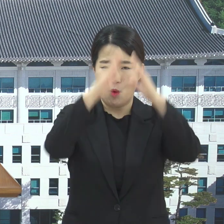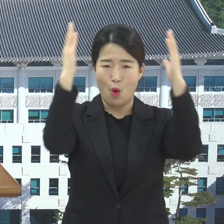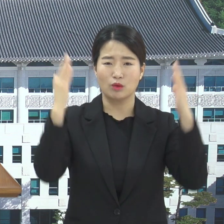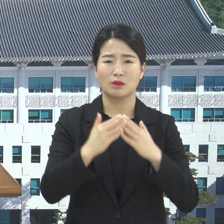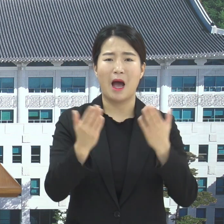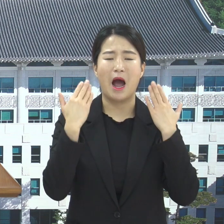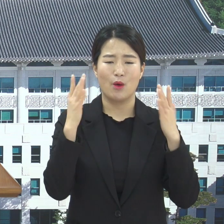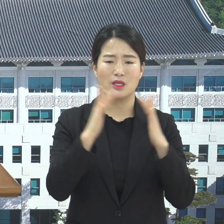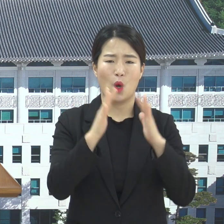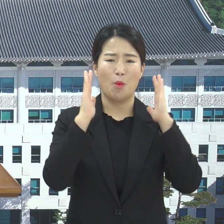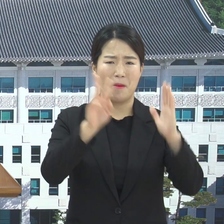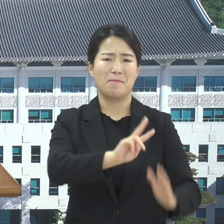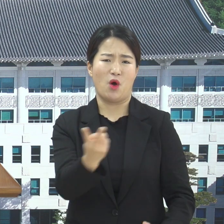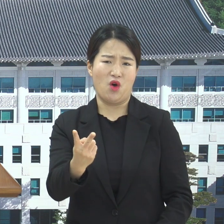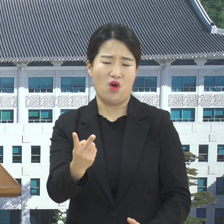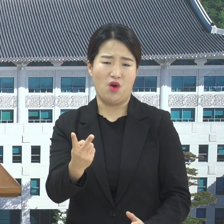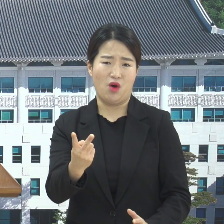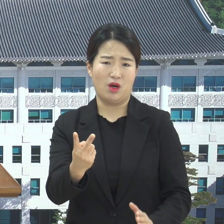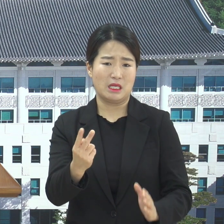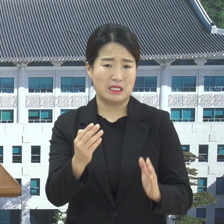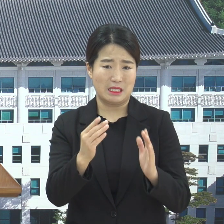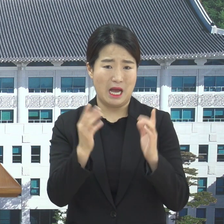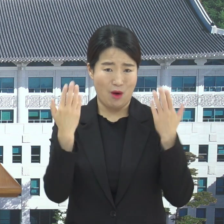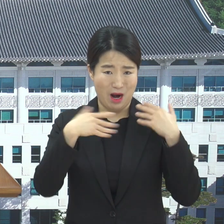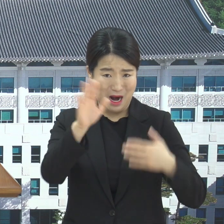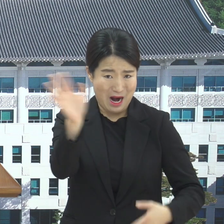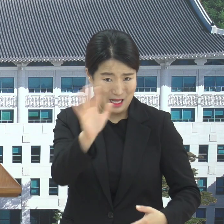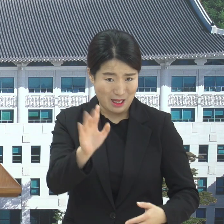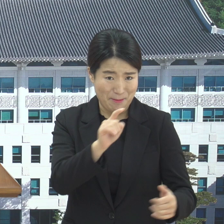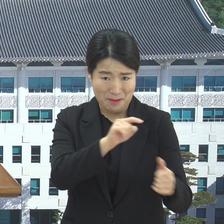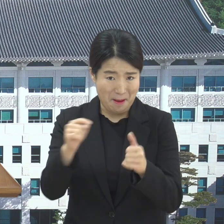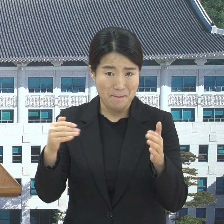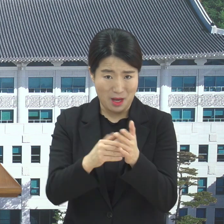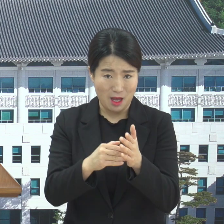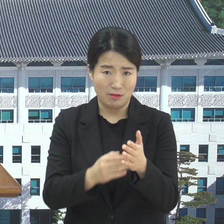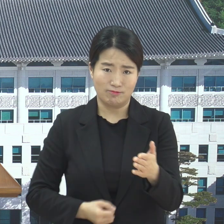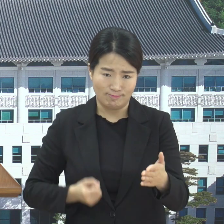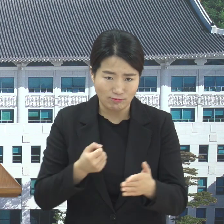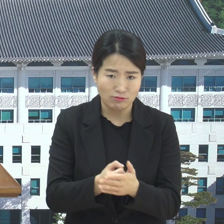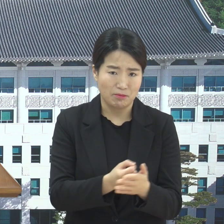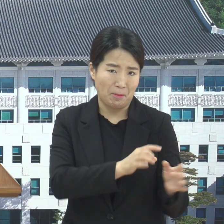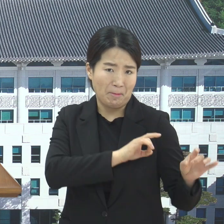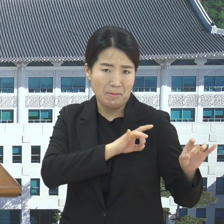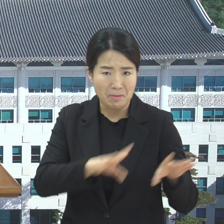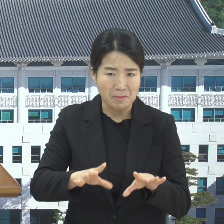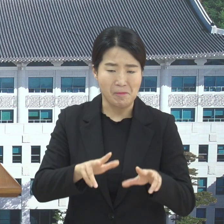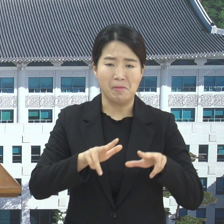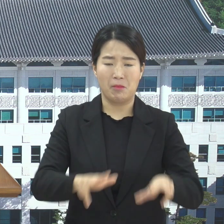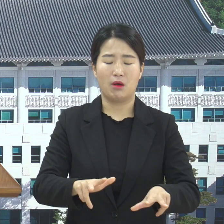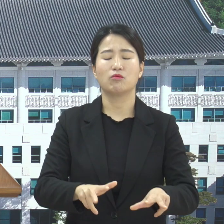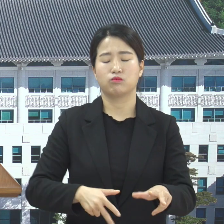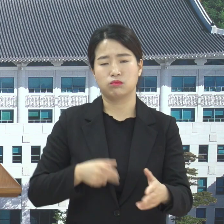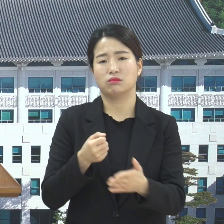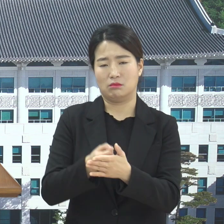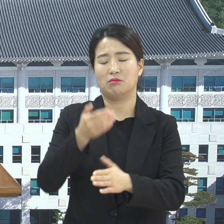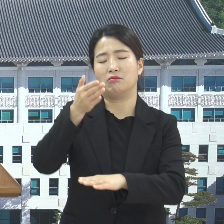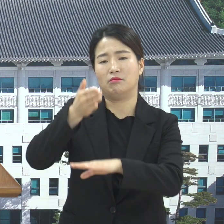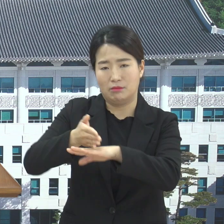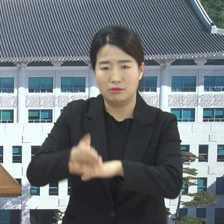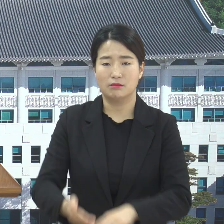수업으로 전환하기로 했는데 과감하고 선제적인 조치에 감사의 말씀을 드립니다.